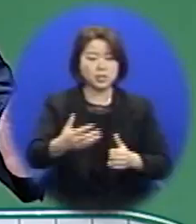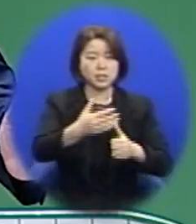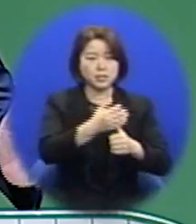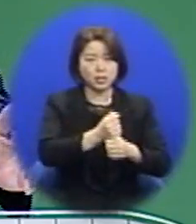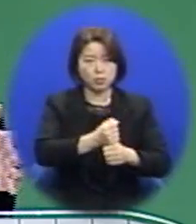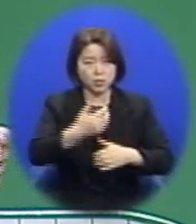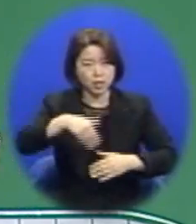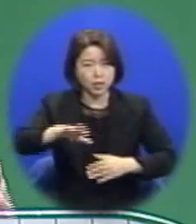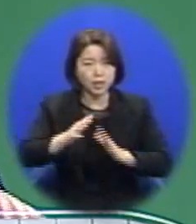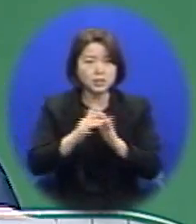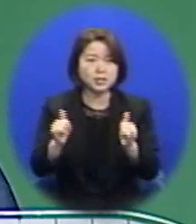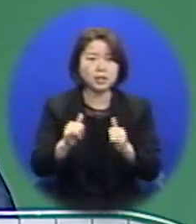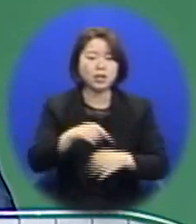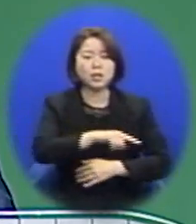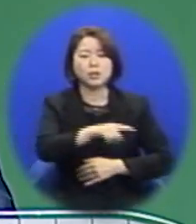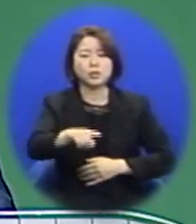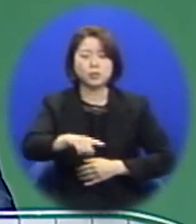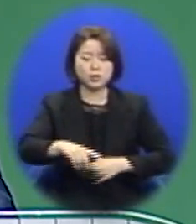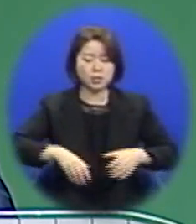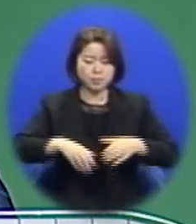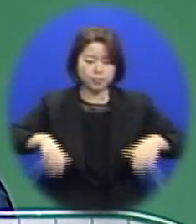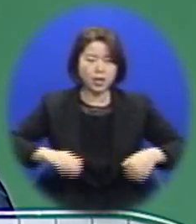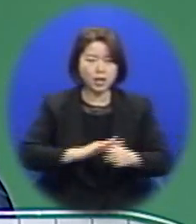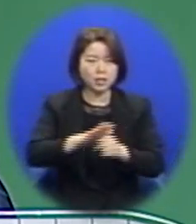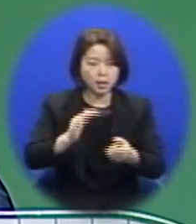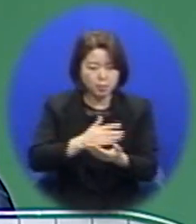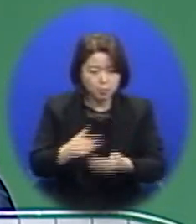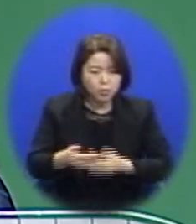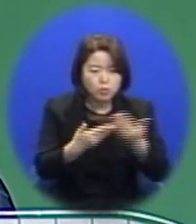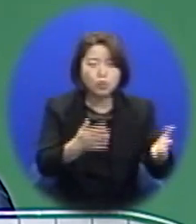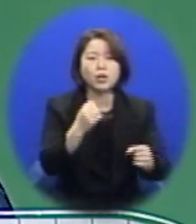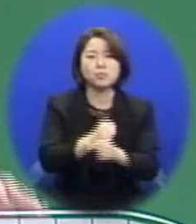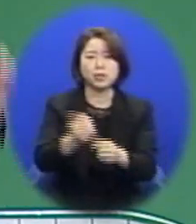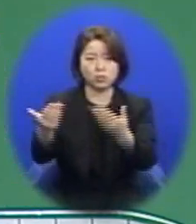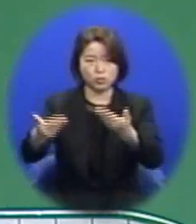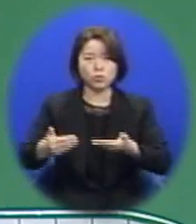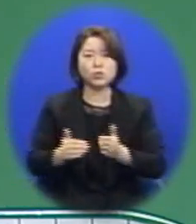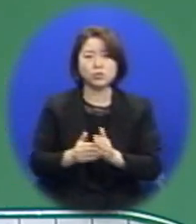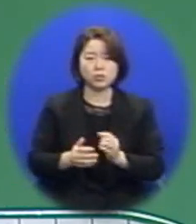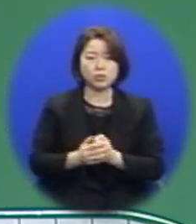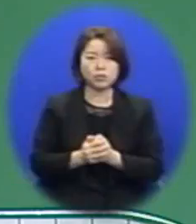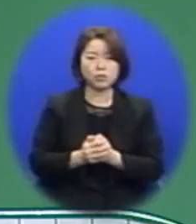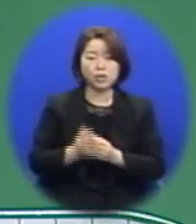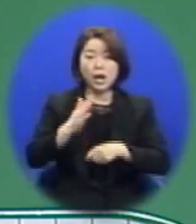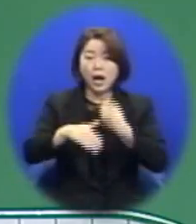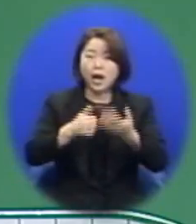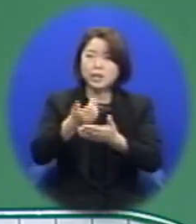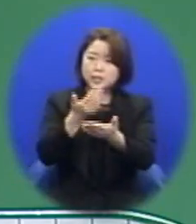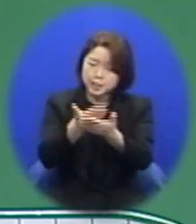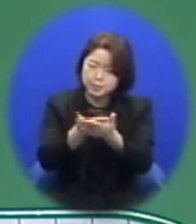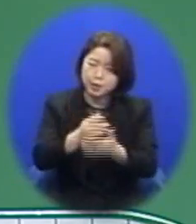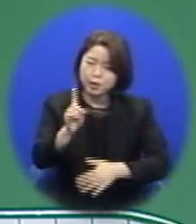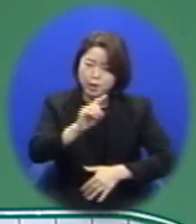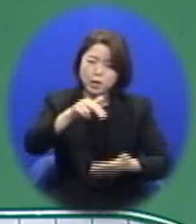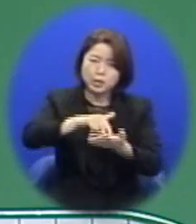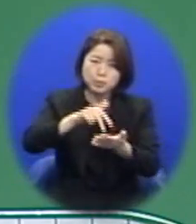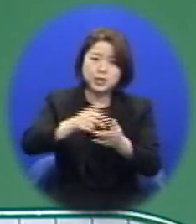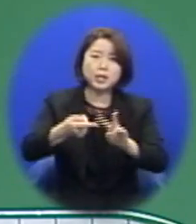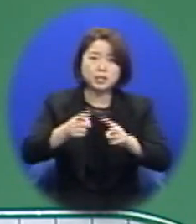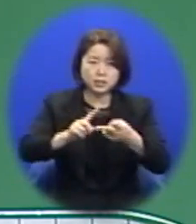자들이 그들에게 자비를 베풀도록 하셨습니다. 하나님께 구하면 어떤 처지에서도